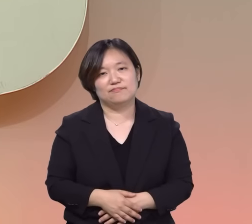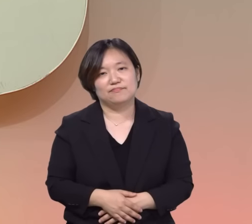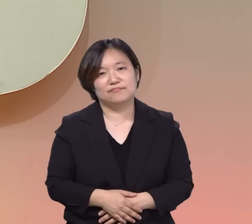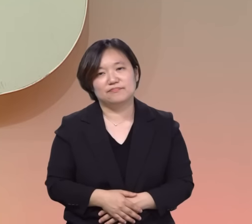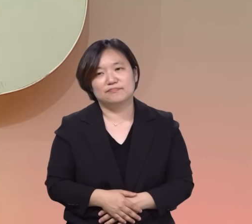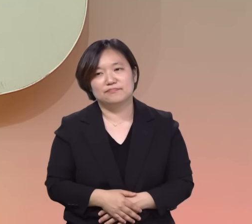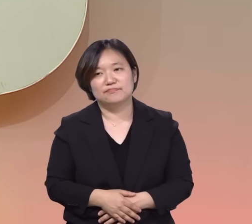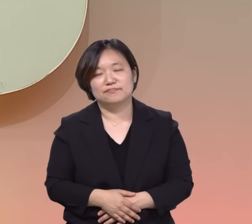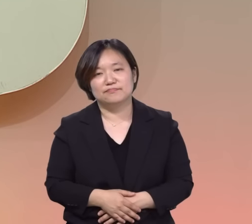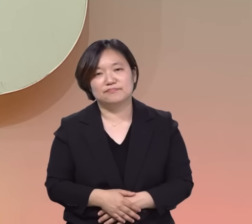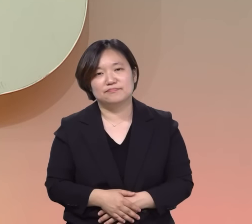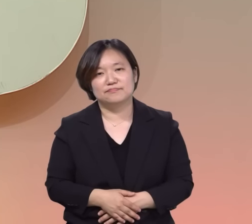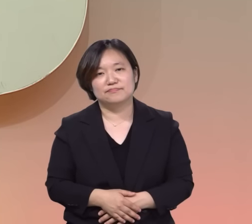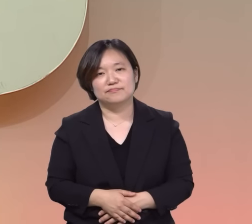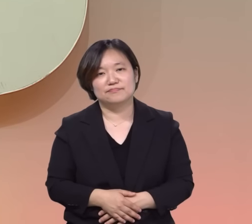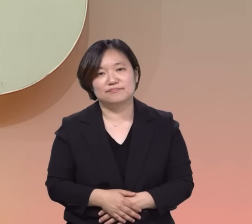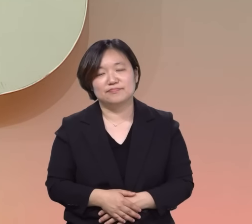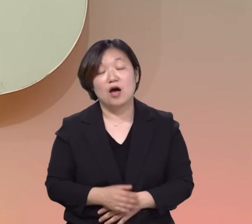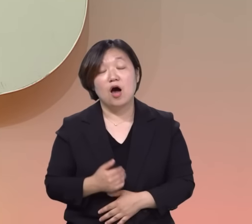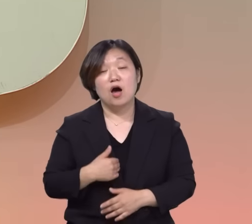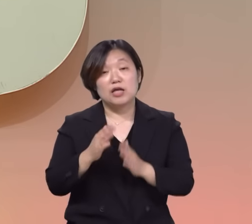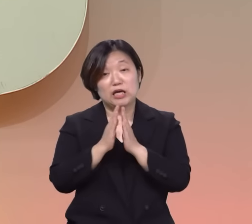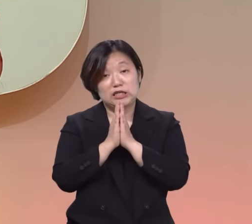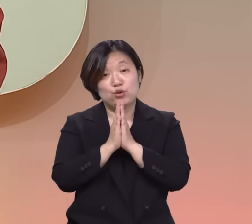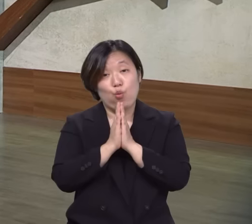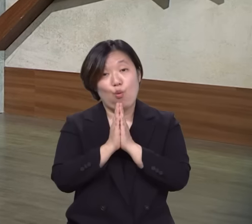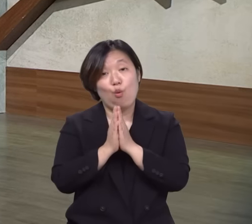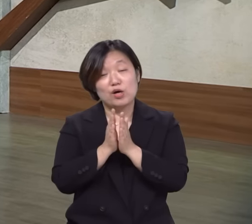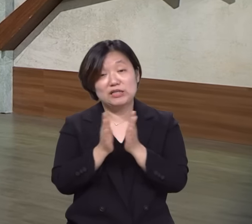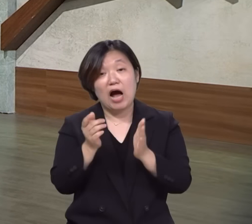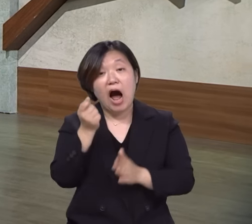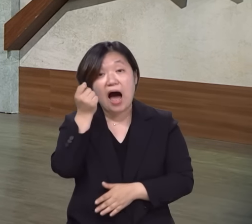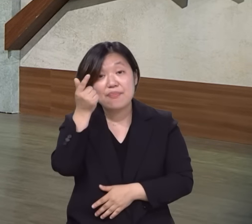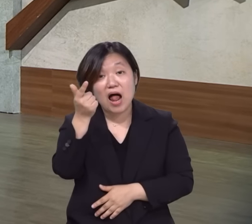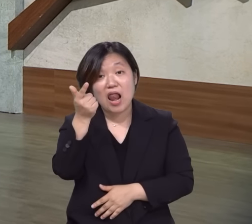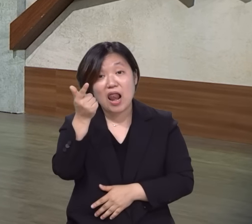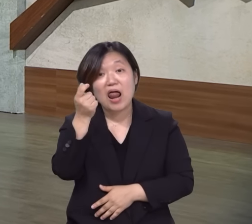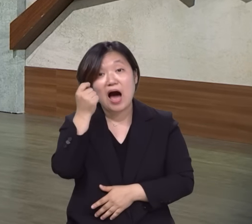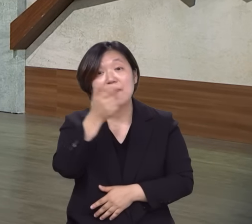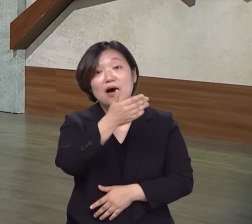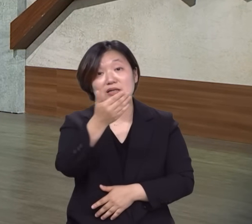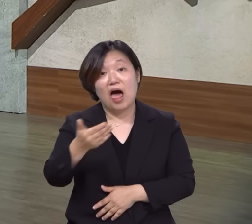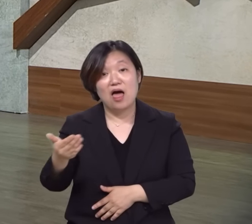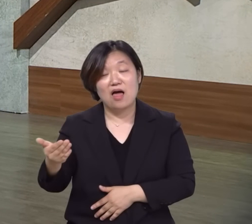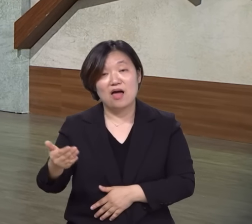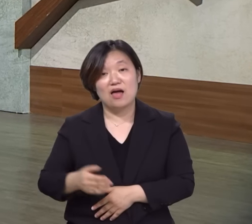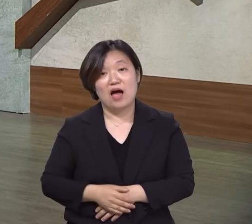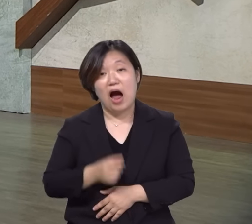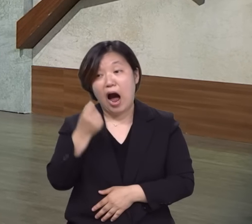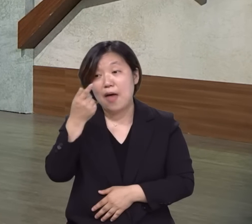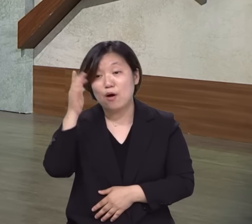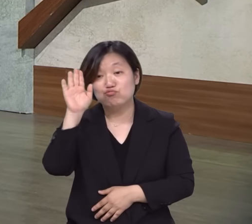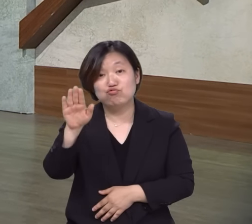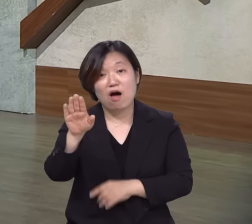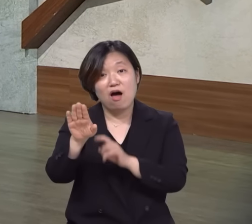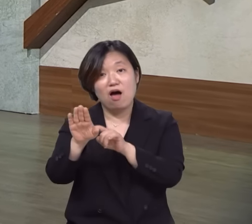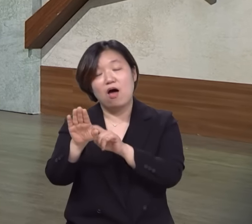염불 그렇게 기도를 시작하고 한 달이 훌쩍 지났을 때